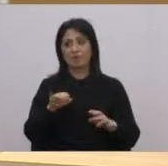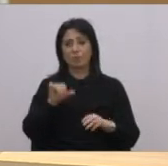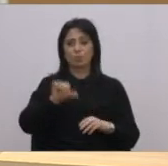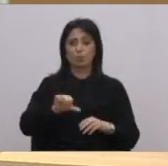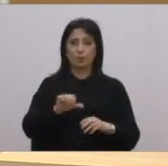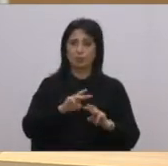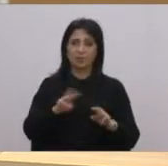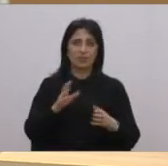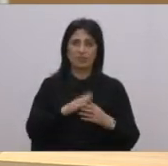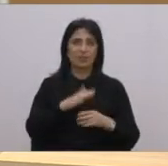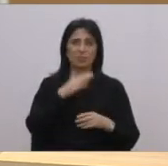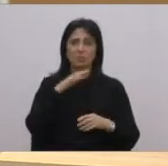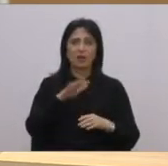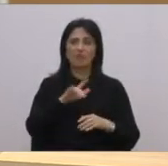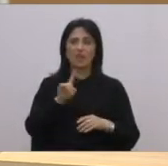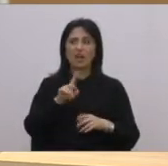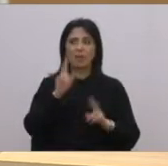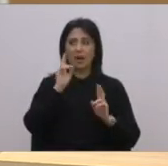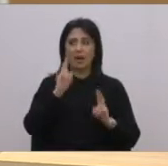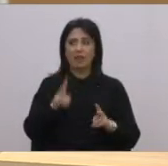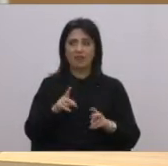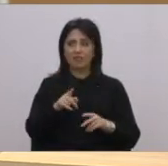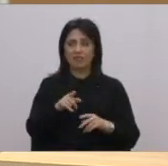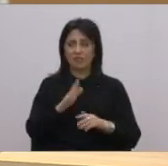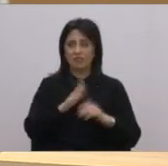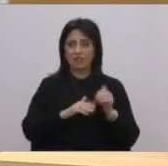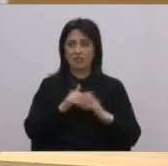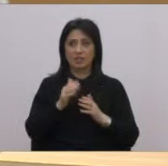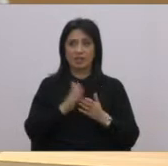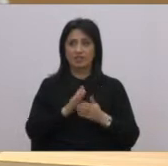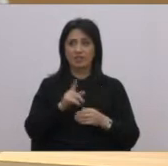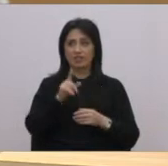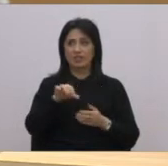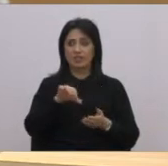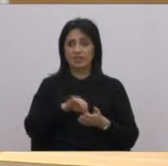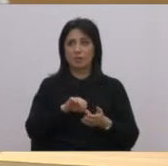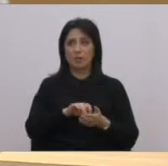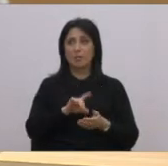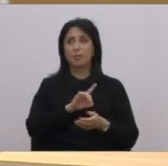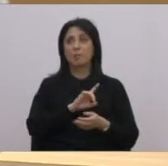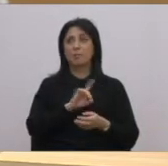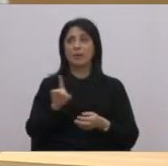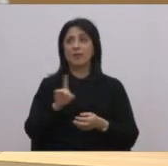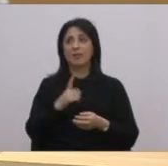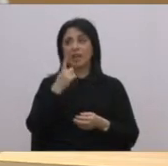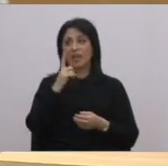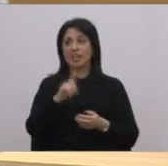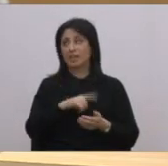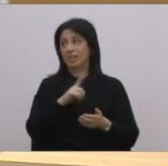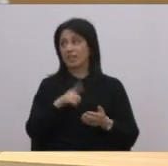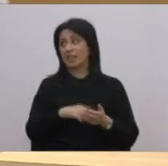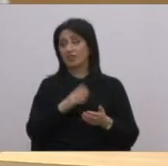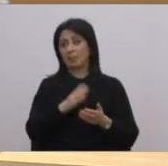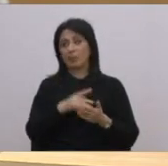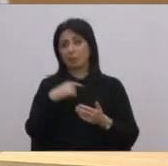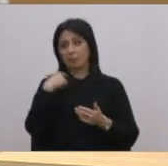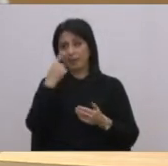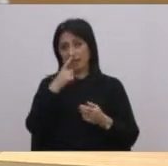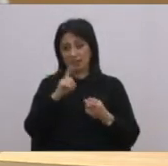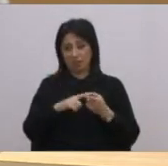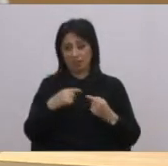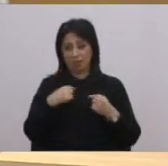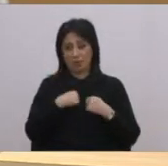მინისტრი ხართ. ბევრ რამე არ ვიცი უბრალოდ, არ ვარ იმ დარგის სპეციალისტი, რომელსაც თქვენ წარმოადგენთ, მაგრამ ერთი კითხვა მაქვს, რომელიც პირადად შემეხო